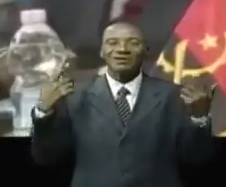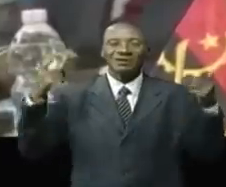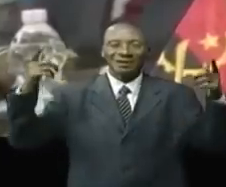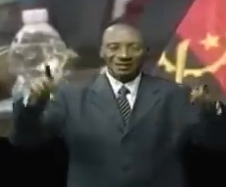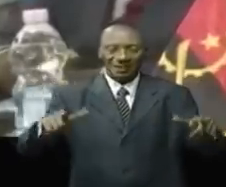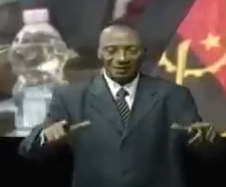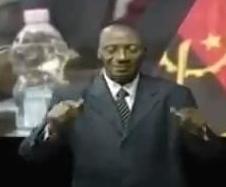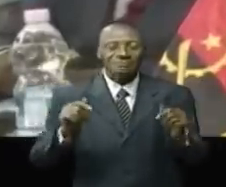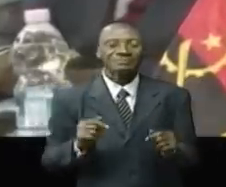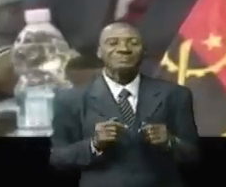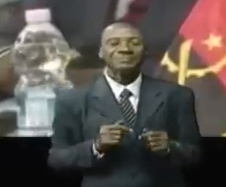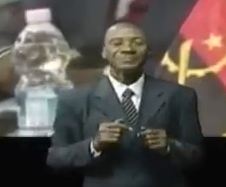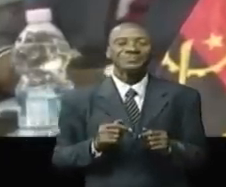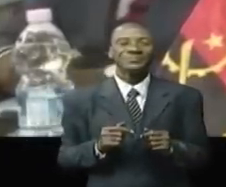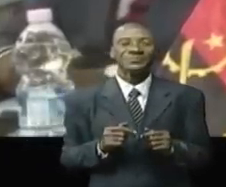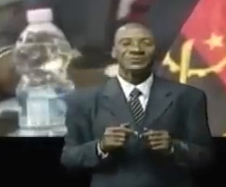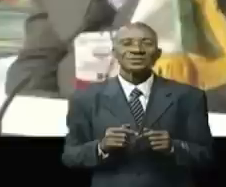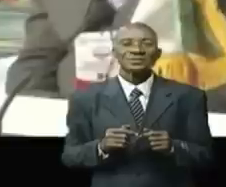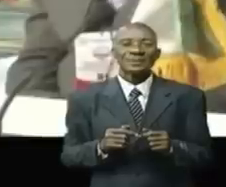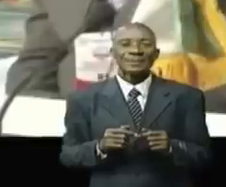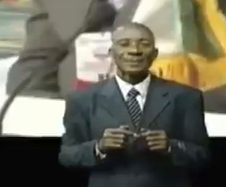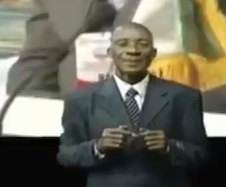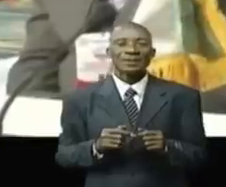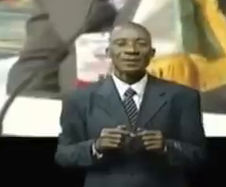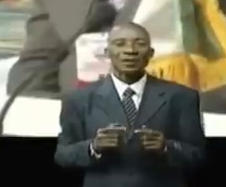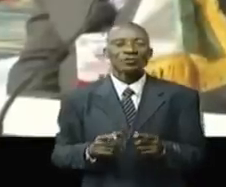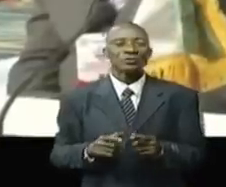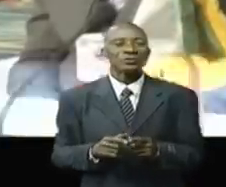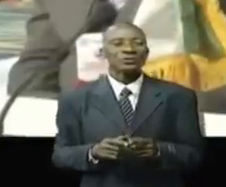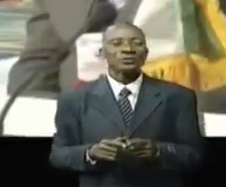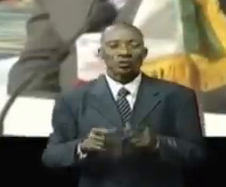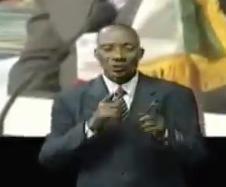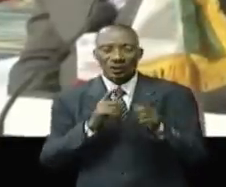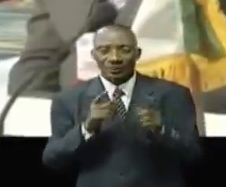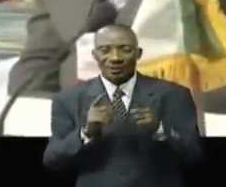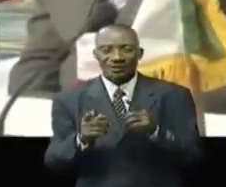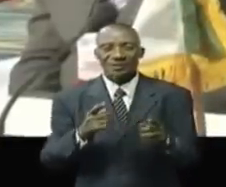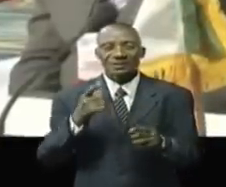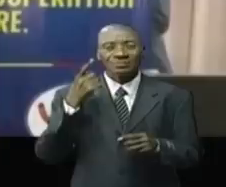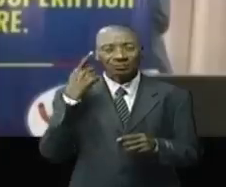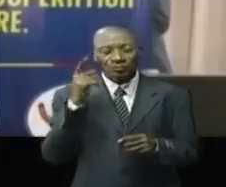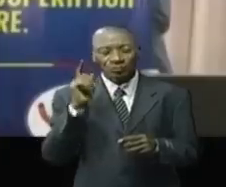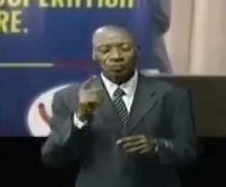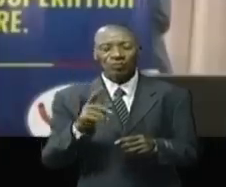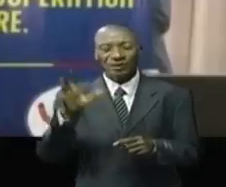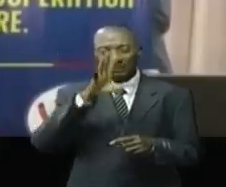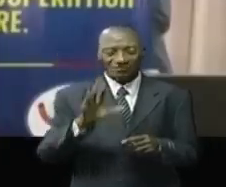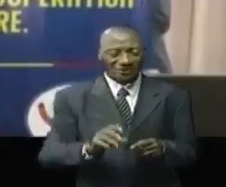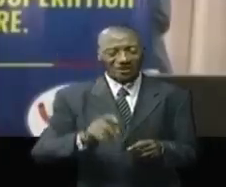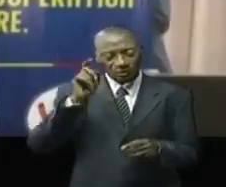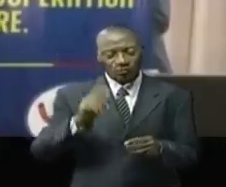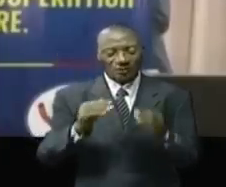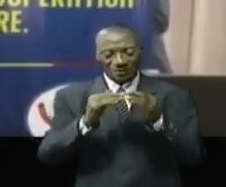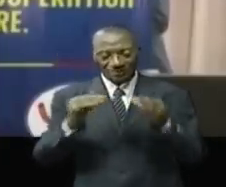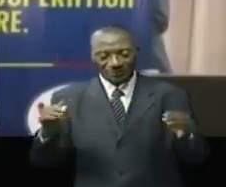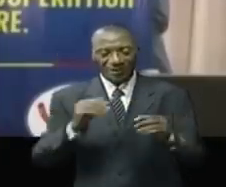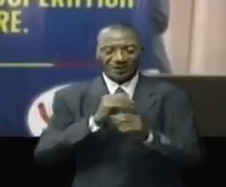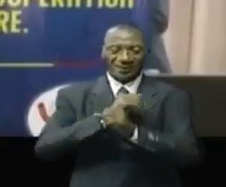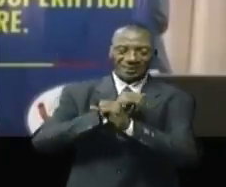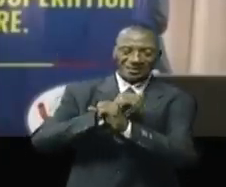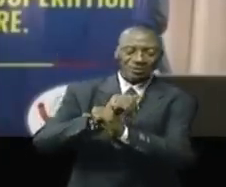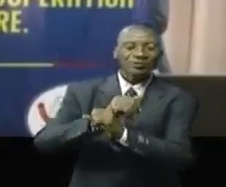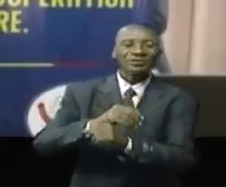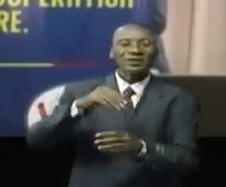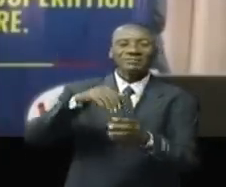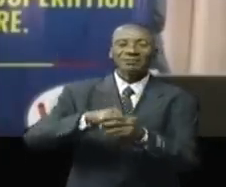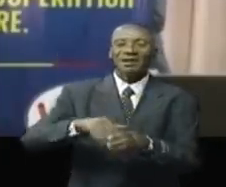Sierre-Gel-Mac. Notamment par la persistance des défis relatifs à la paix et à la sécurité dans la plupart des États